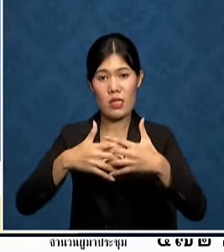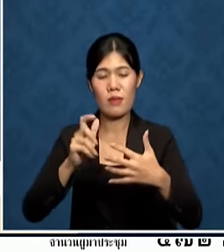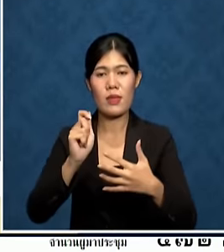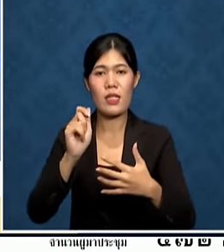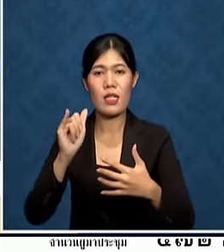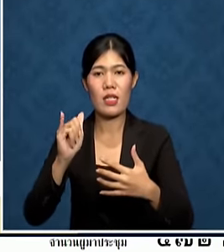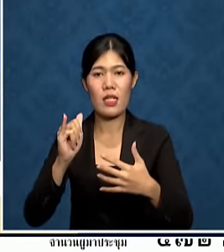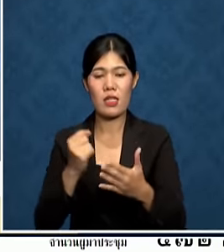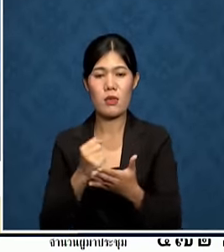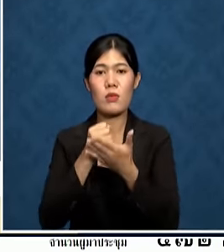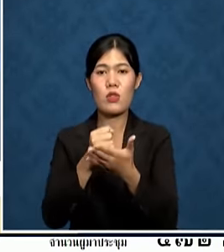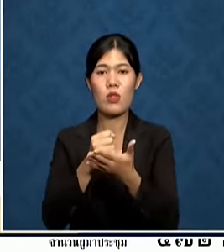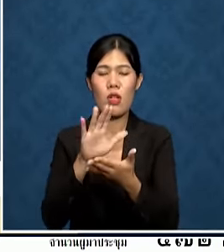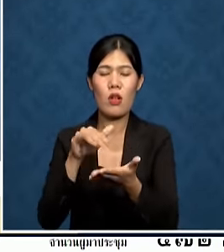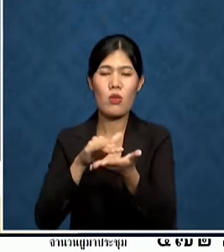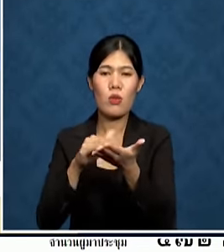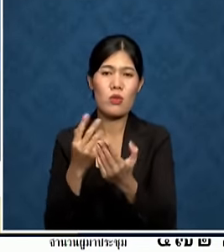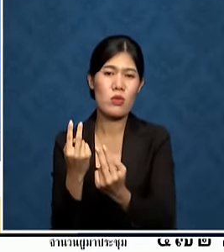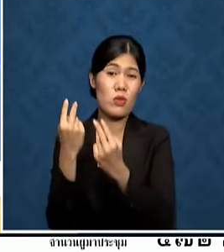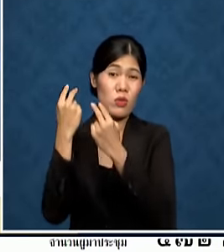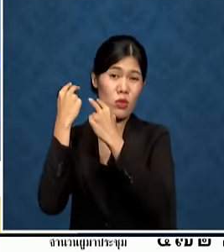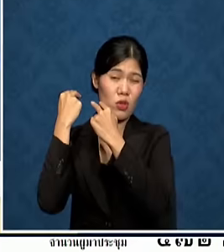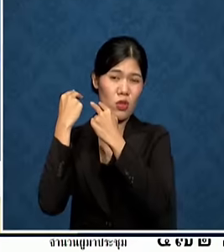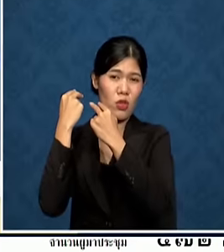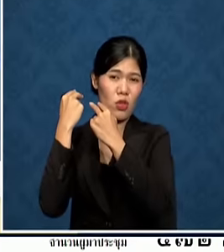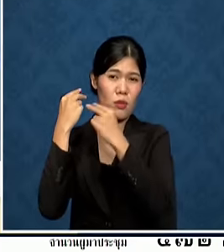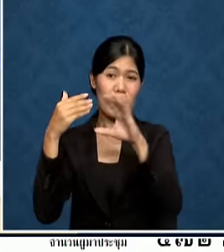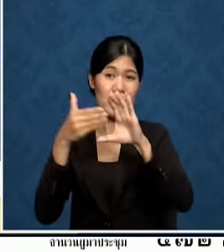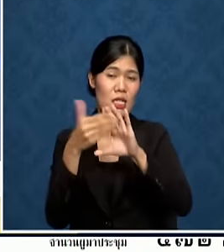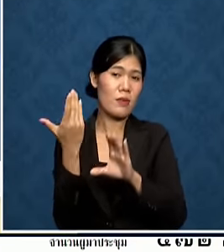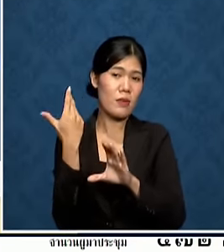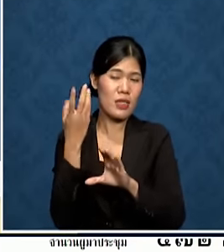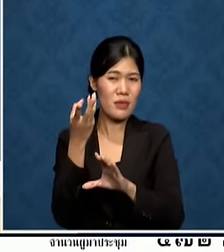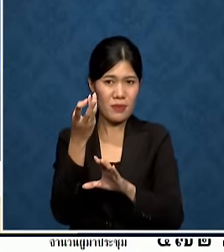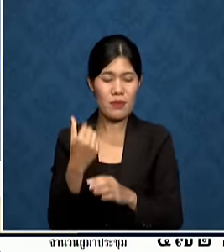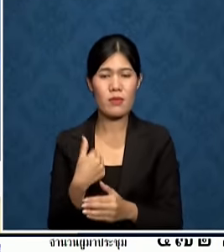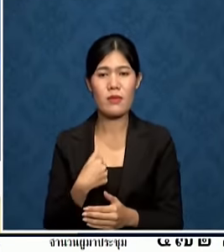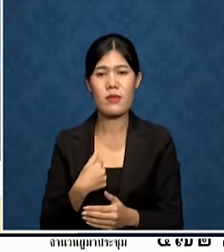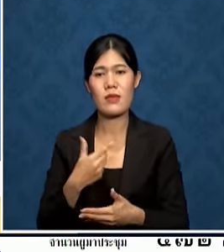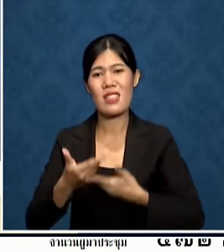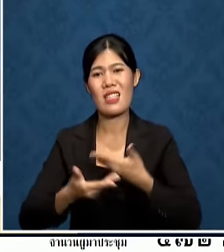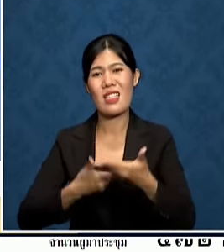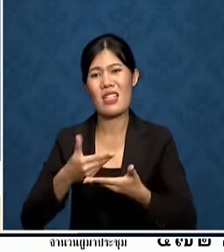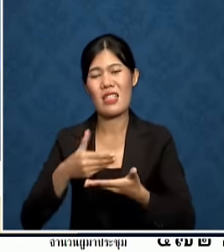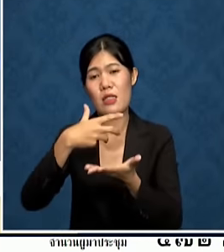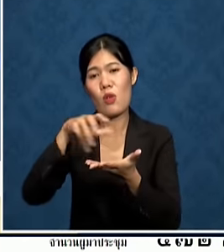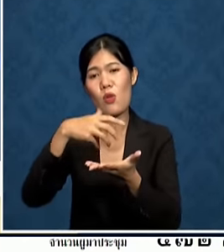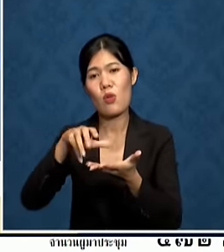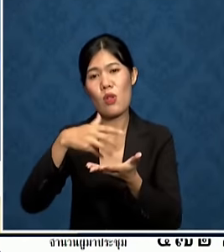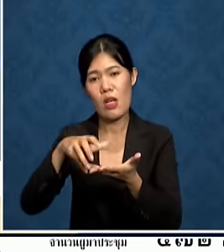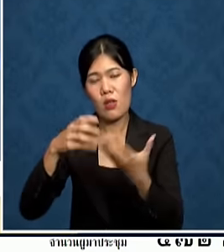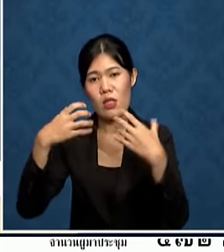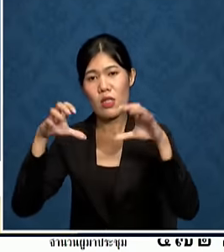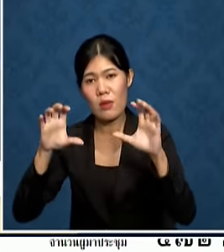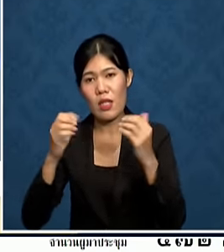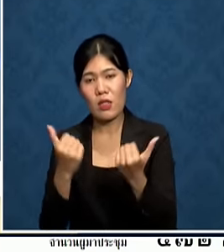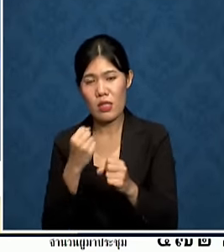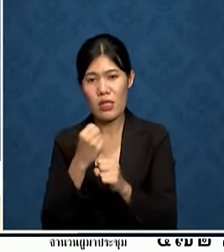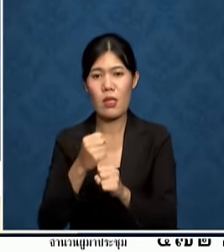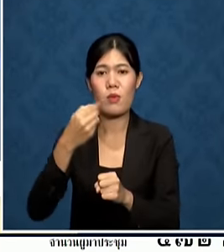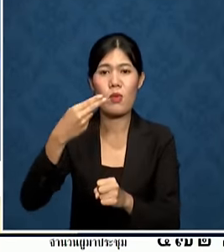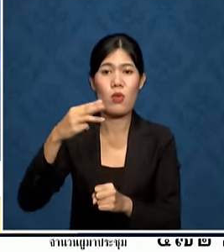อ่ะขออนุญาตย้อนกลับไปสไลด์ก่อนหน้านี้นะครับอีกเรื่องนึงที่อยากขายรัฐบาลนะครับคือรัฐบาลวันนี้ทำหลายหวยนะครับหวยเกสียรหวย 2ตัว